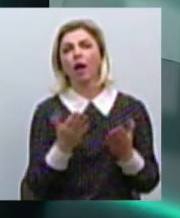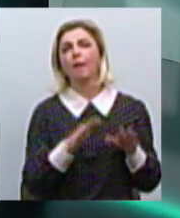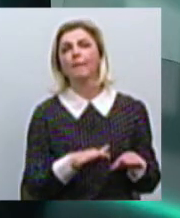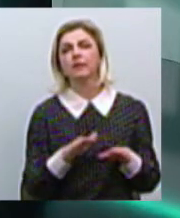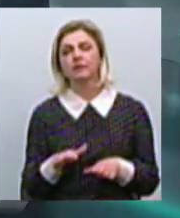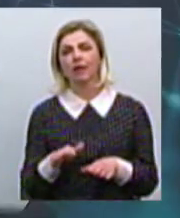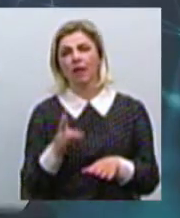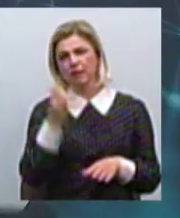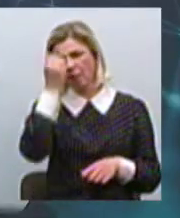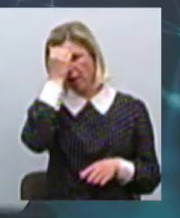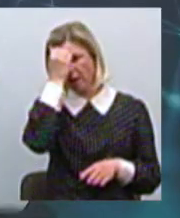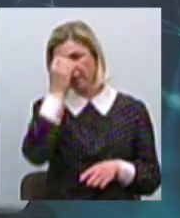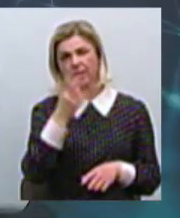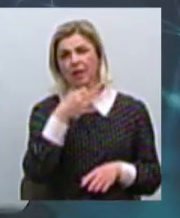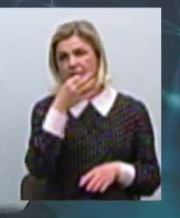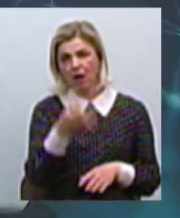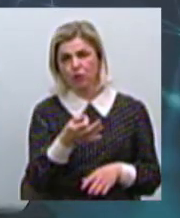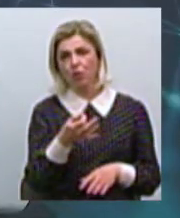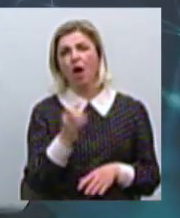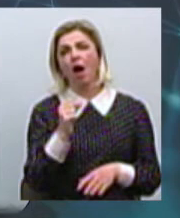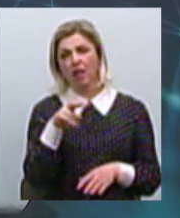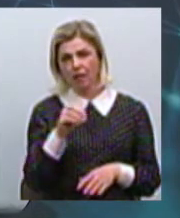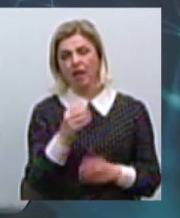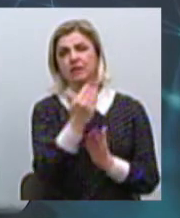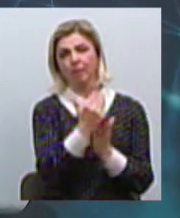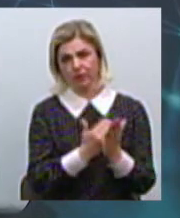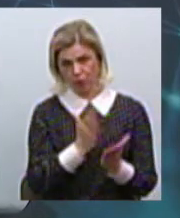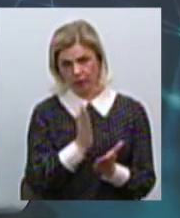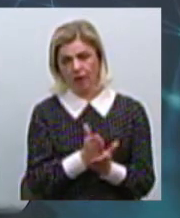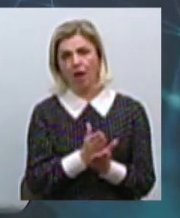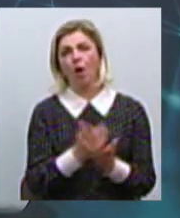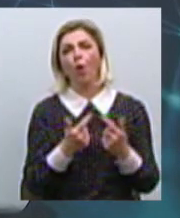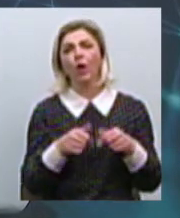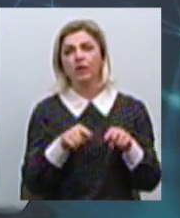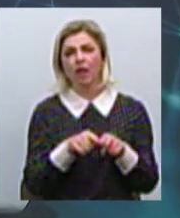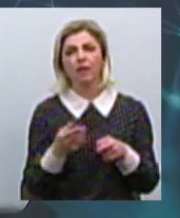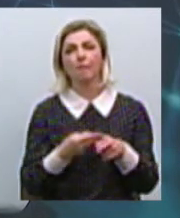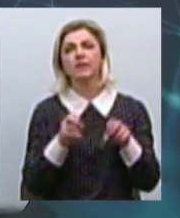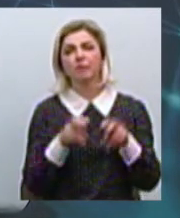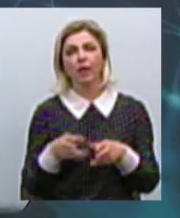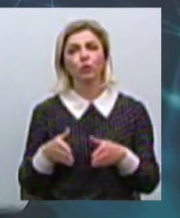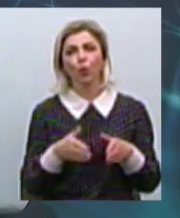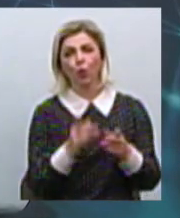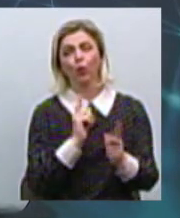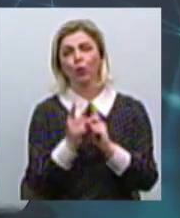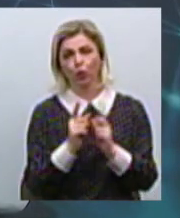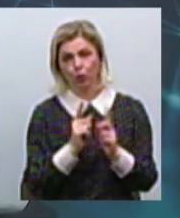На пам'ять я вам не скажу, але список є, ми відділ безпеки дорожнього руху. Але ви їх знаєте, так?